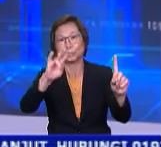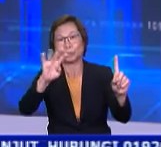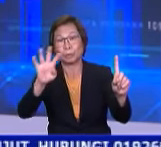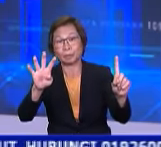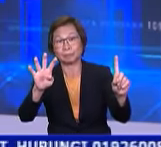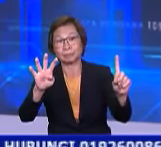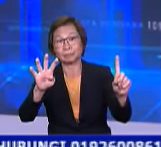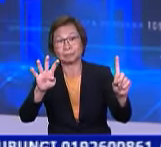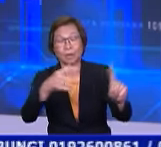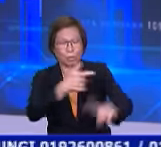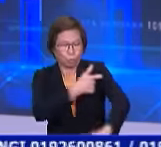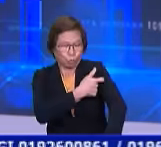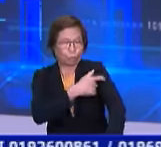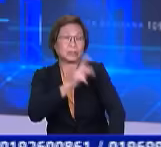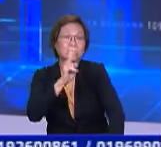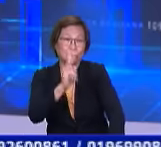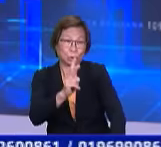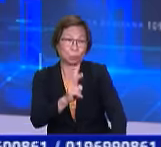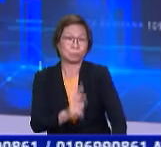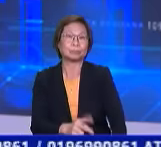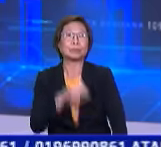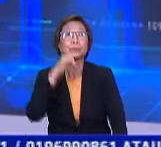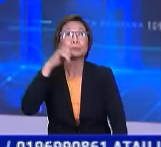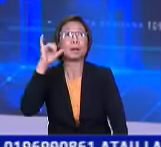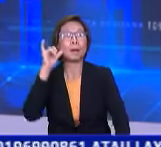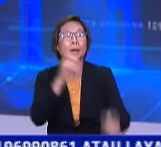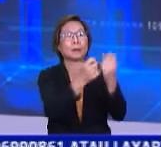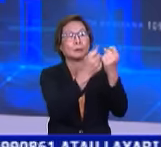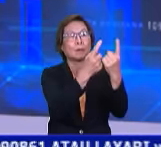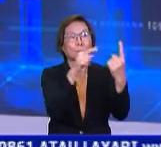110,774 adalah dos kedua. Setakat semalam,